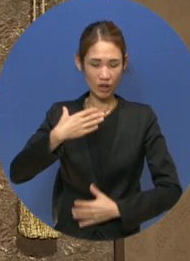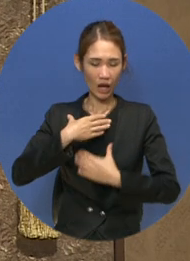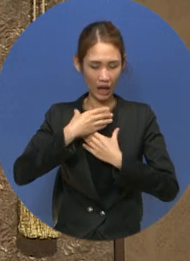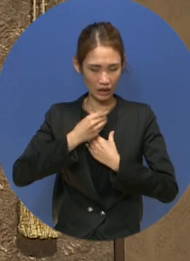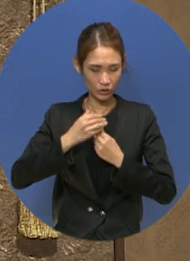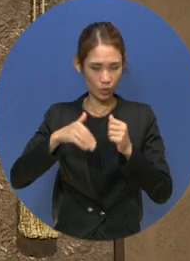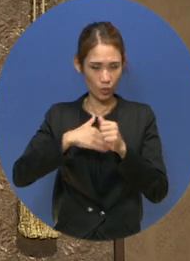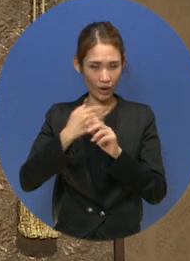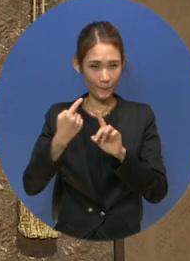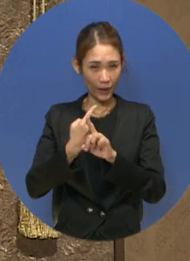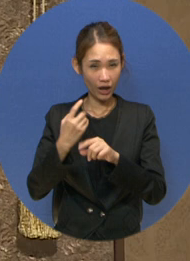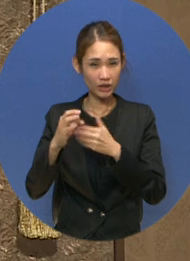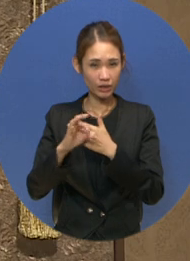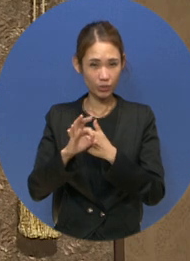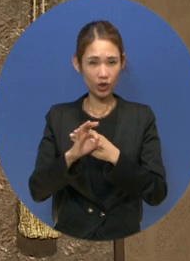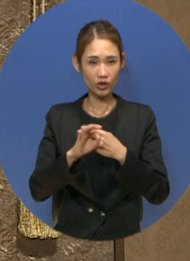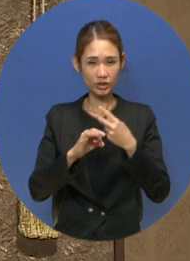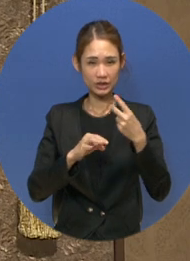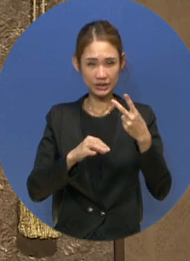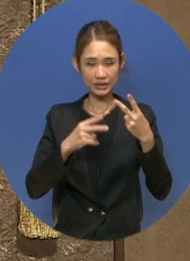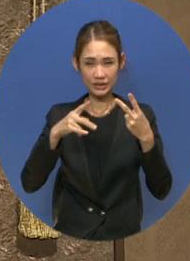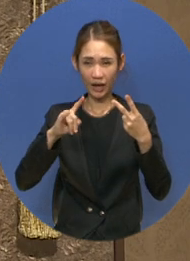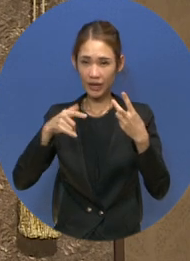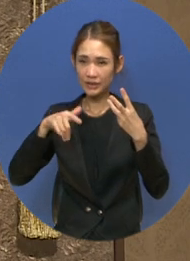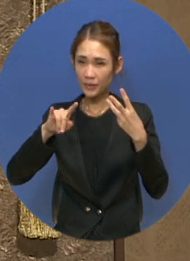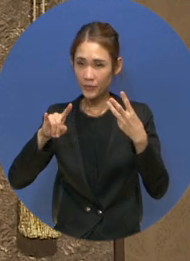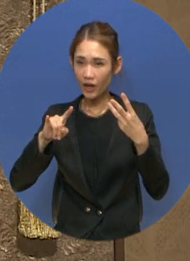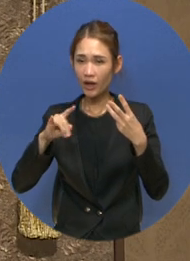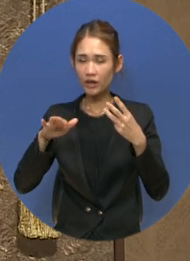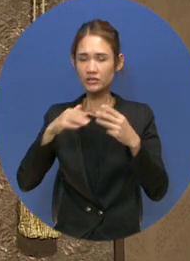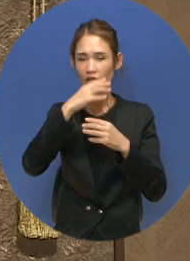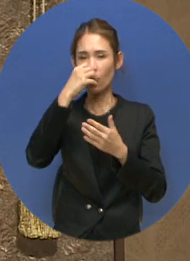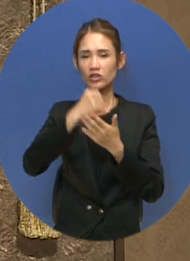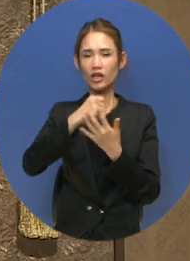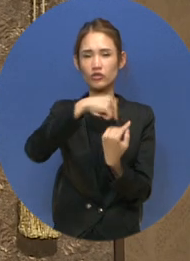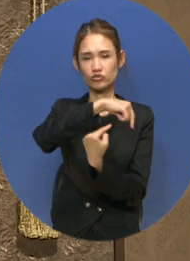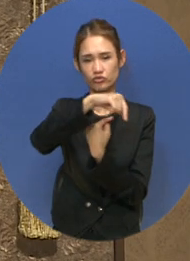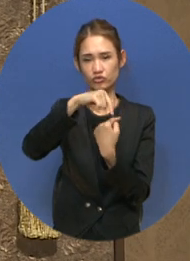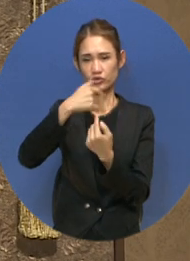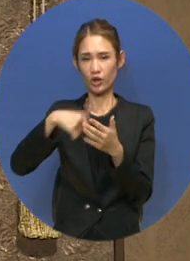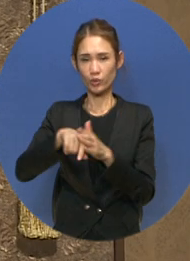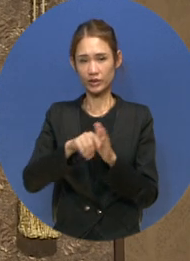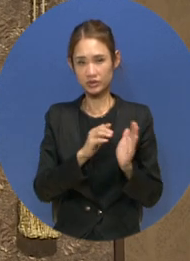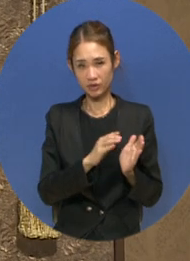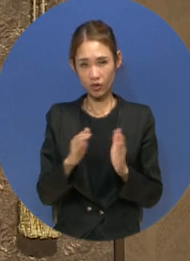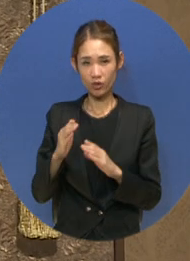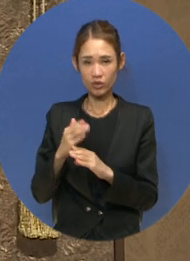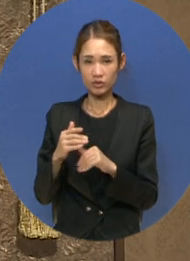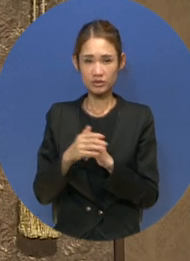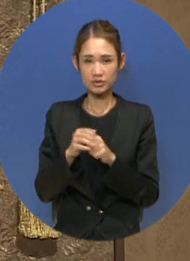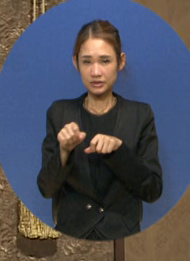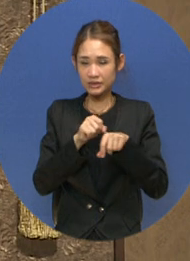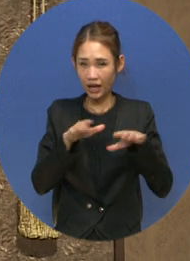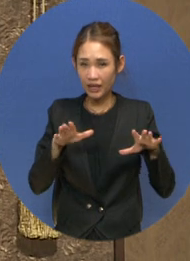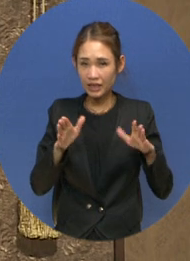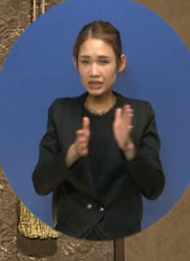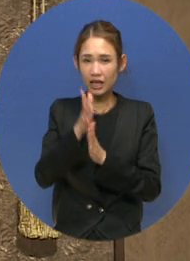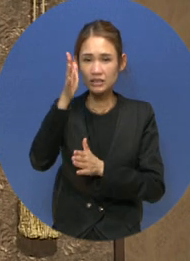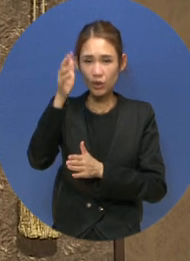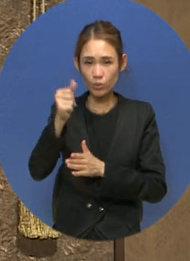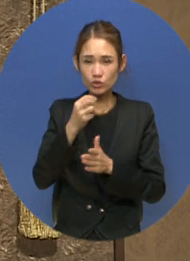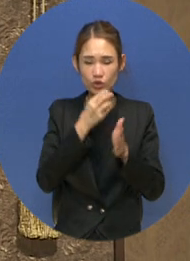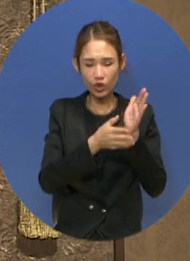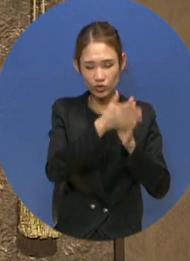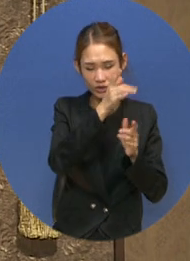되면 2단계, 3단계까지 준비를 해서 정상적인 운영이 되도록 준비를 하고 있고, 이것은 재난대책본부하고